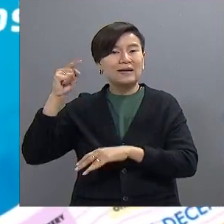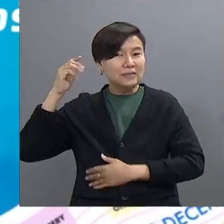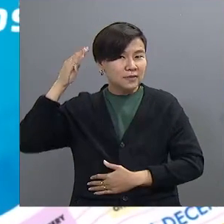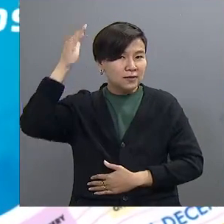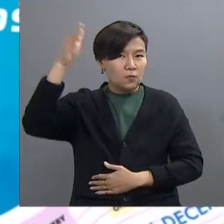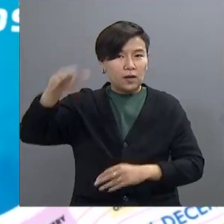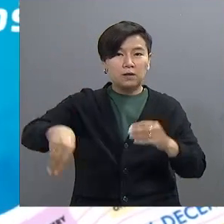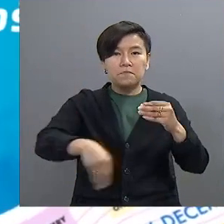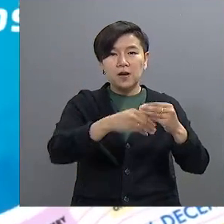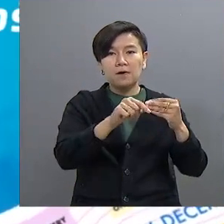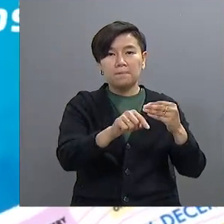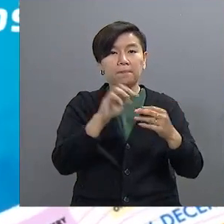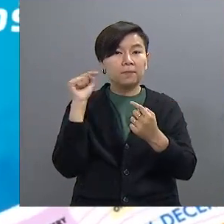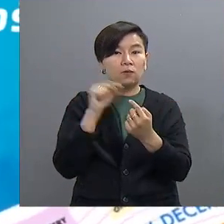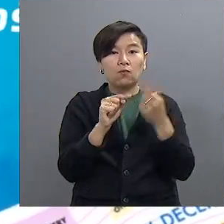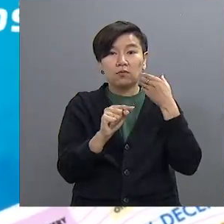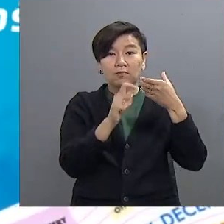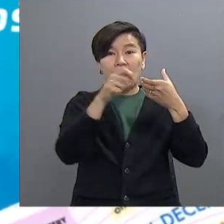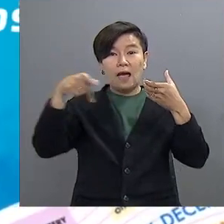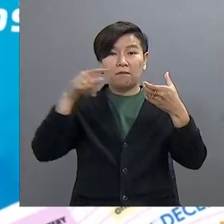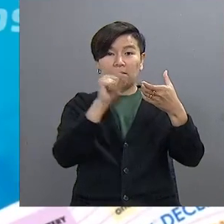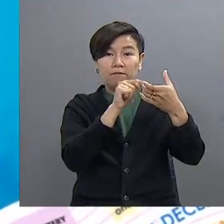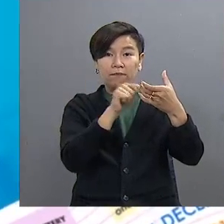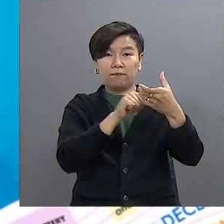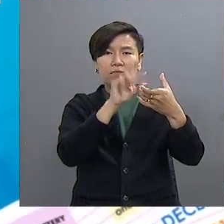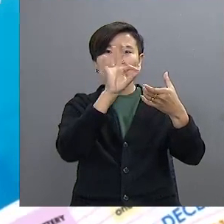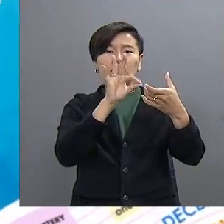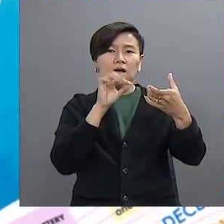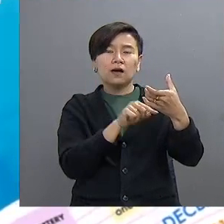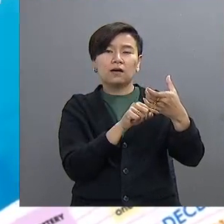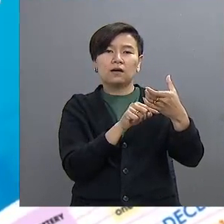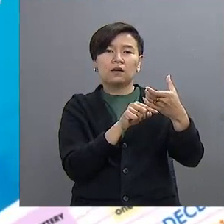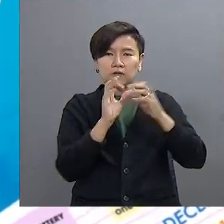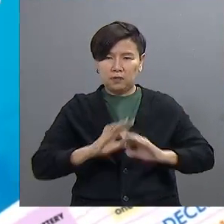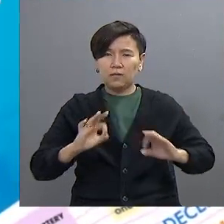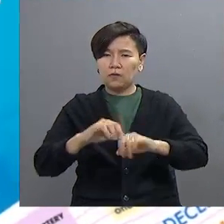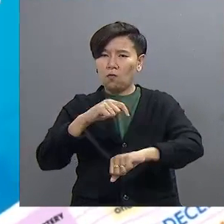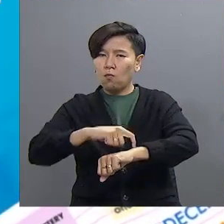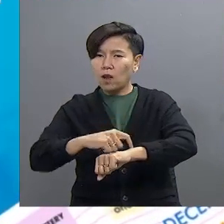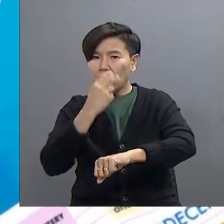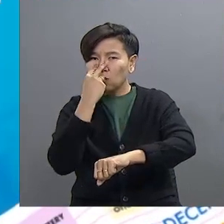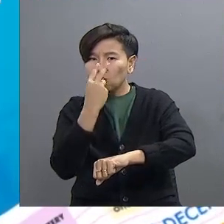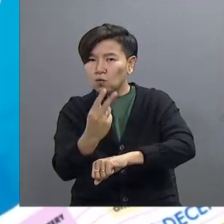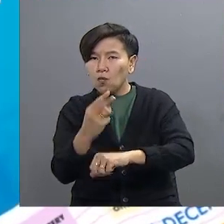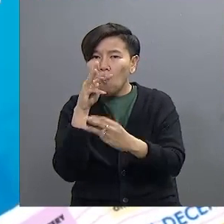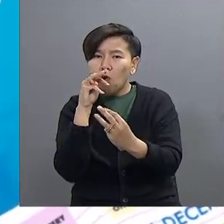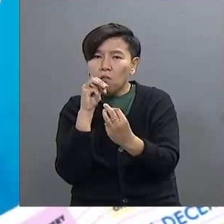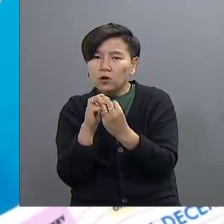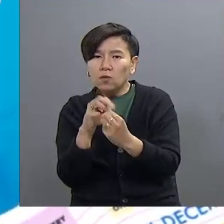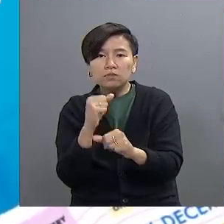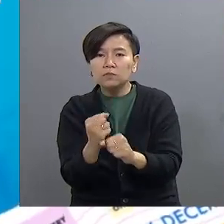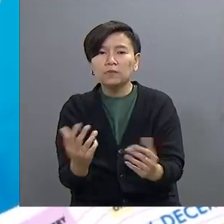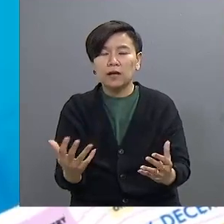ดิจิตอลนี้เนี่ยก็คงต้องพิจารณาตามความเหมาะสมไอ้ที่ว่าเหมาะสมของกองสลากนี่มันเป็นยังไงเนี่ยนะน